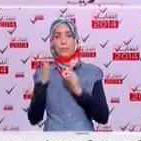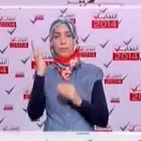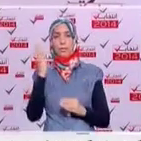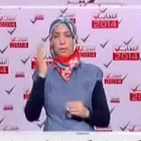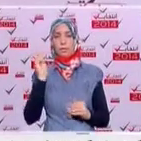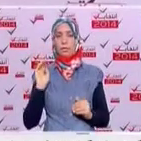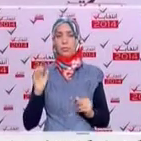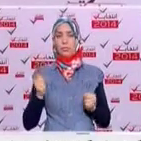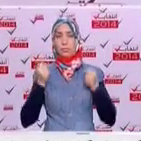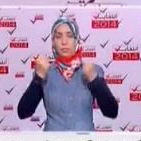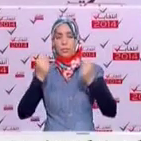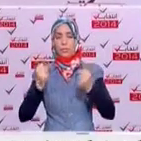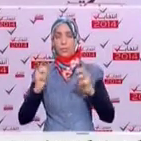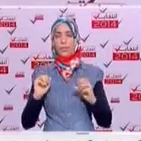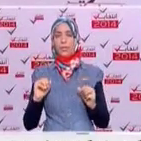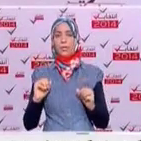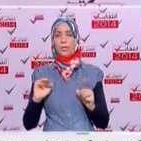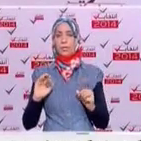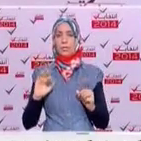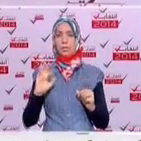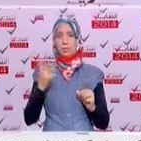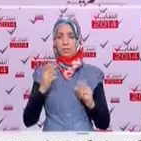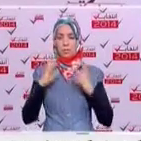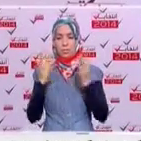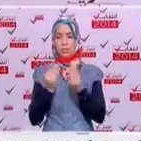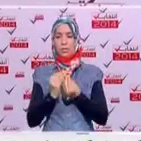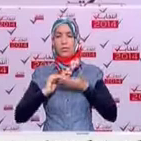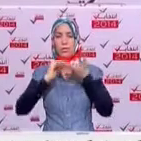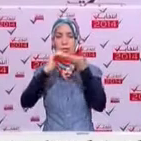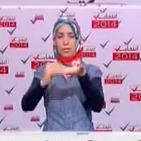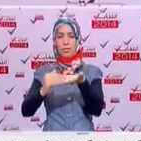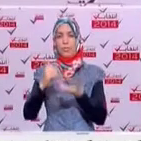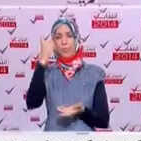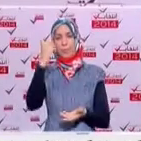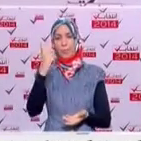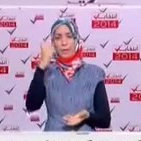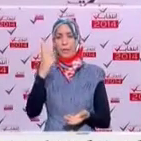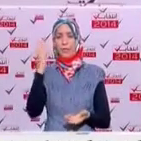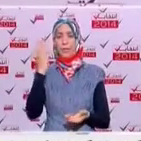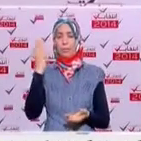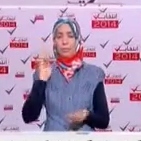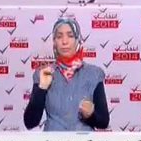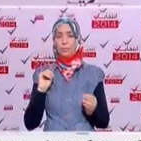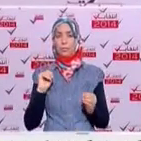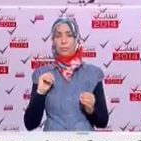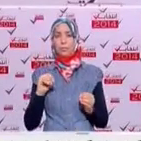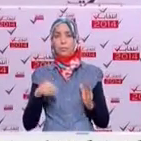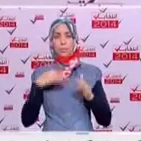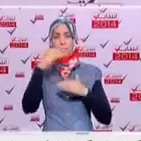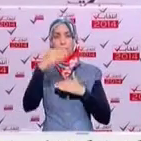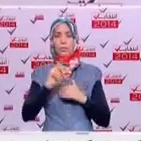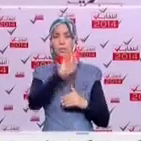احنا نجندوا مع بعضنا من أجل تمتيع هذه العائلات في مختلف جهات ولاية زغوان. إذا أيضا